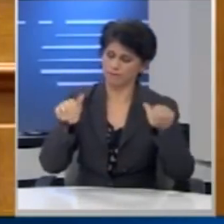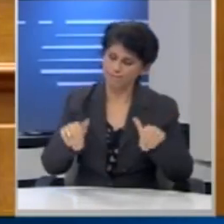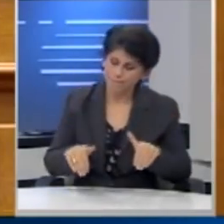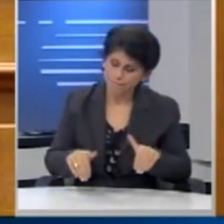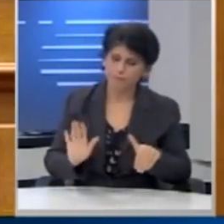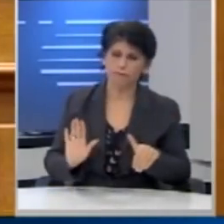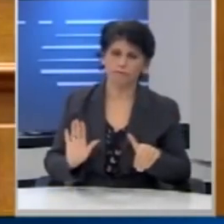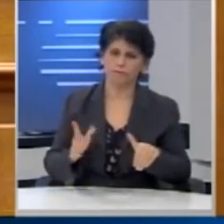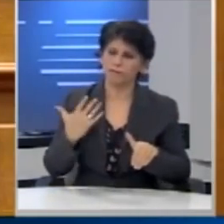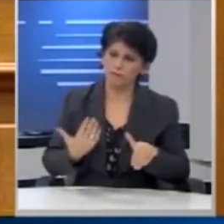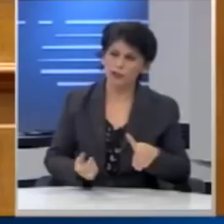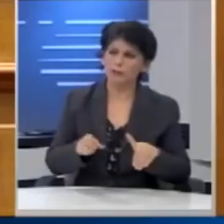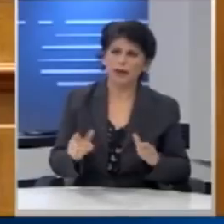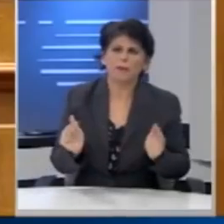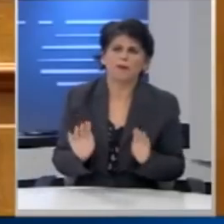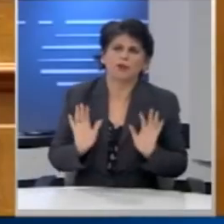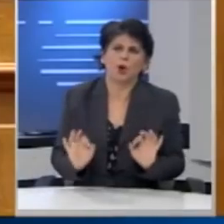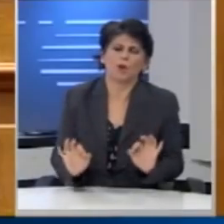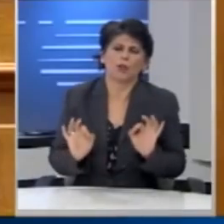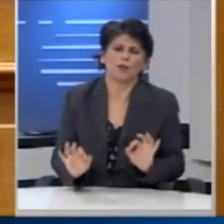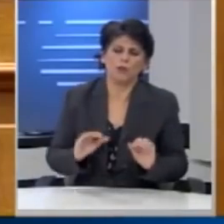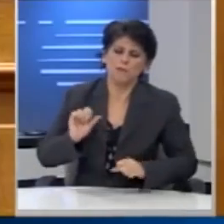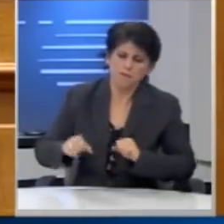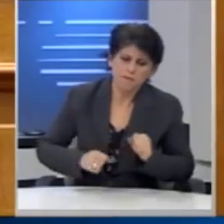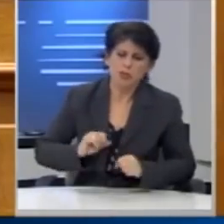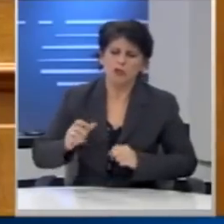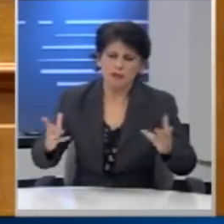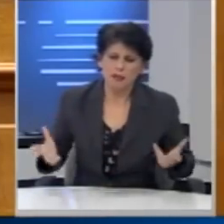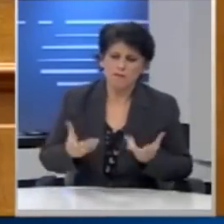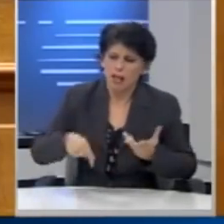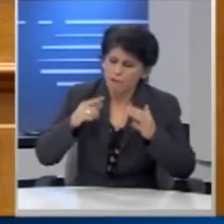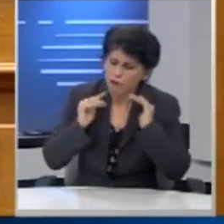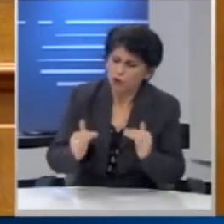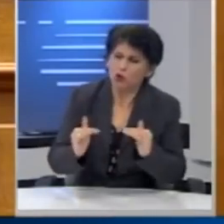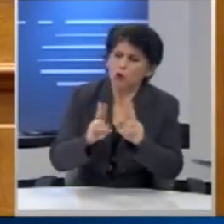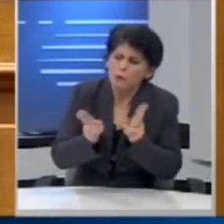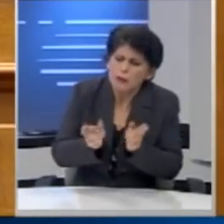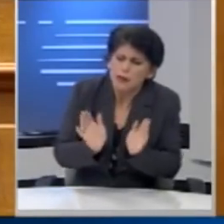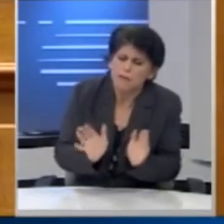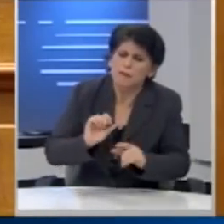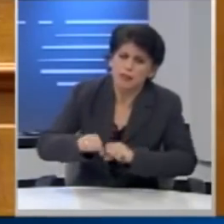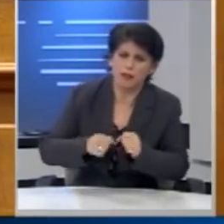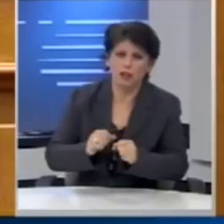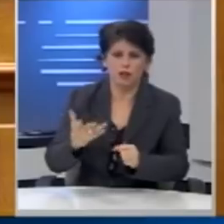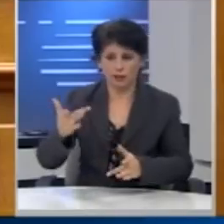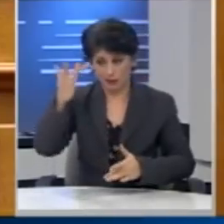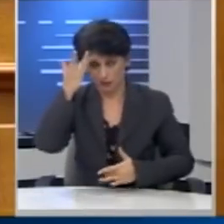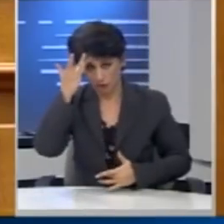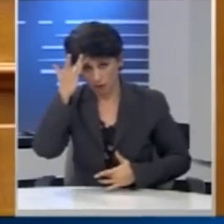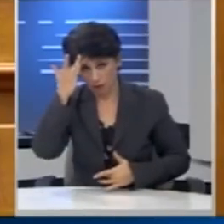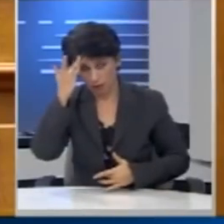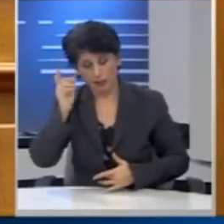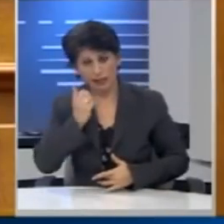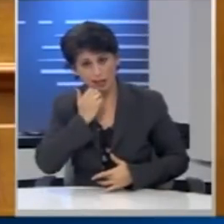συμβιβαστεί στο υφιστάμενο μέγεθός του, να προσπαθήσει να τα βγάλει πέρα όπως, ή να προσπαθήσει συνειδητά και